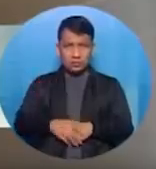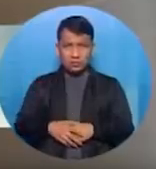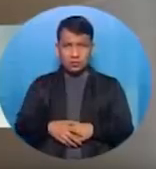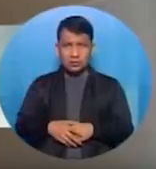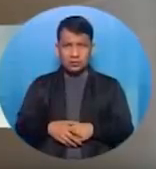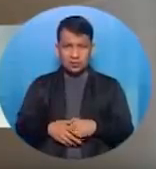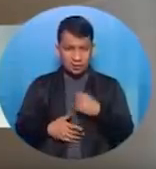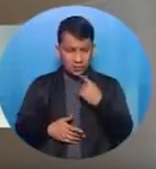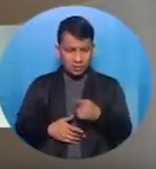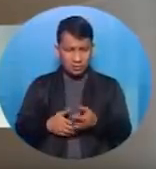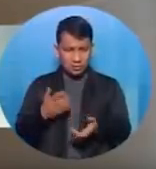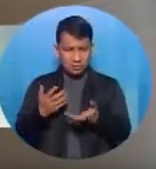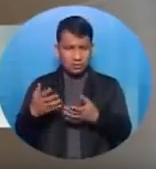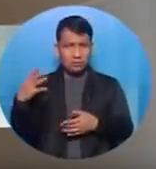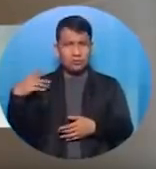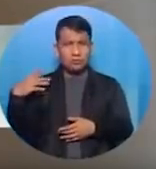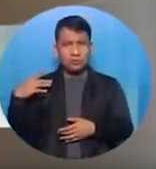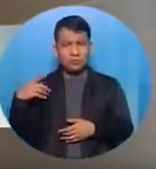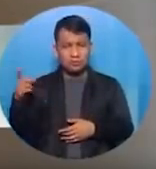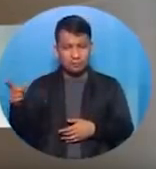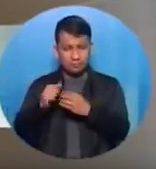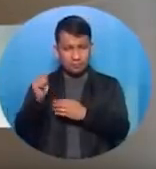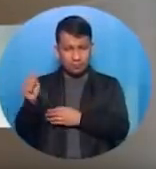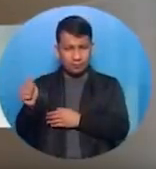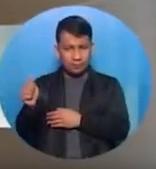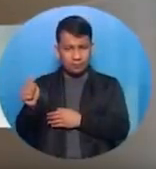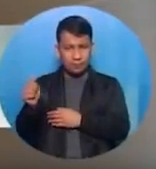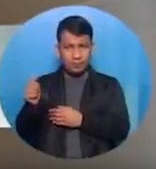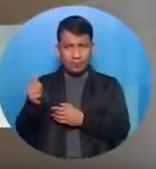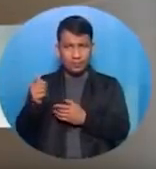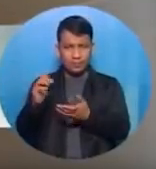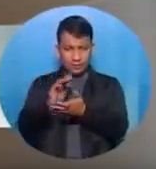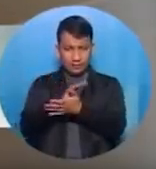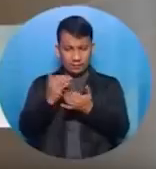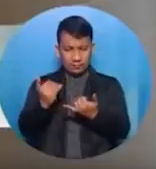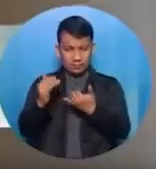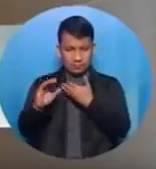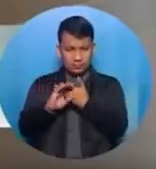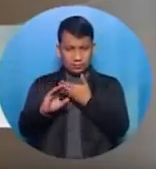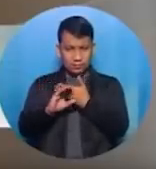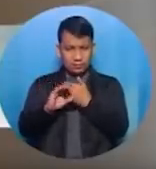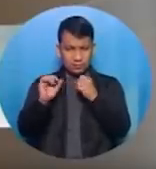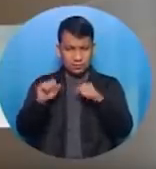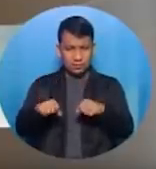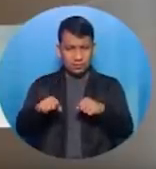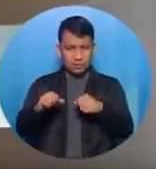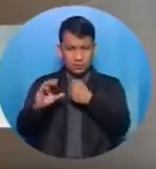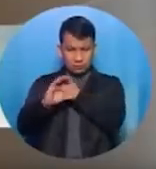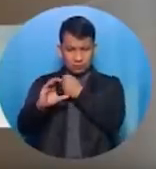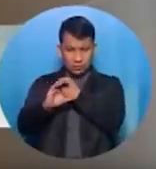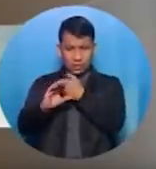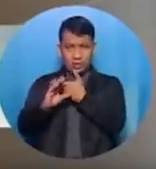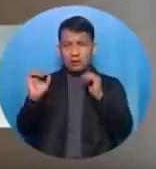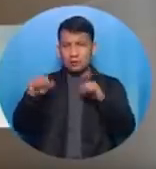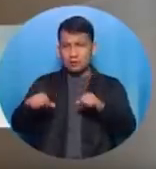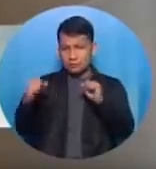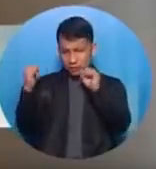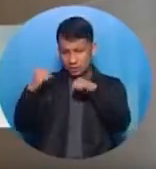Kaya inano lang po namin, hinintay lang po namin yung pag-release itong araw na to yung sa ano namin, yung sa kontrata at saka